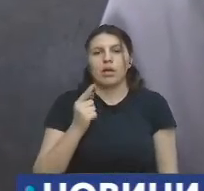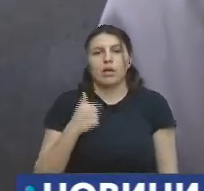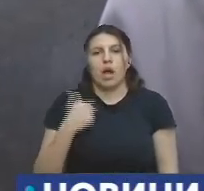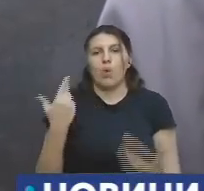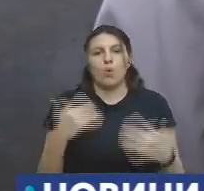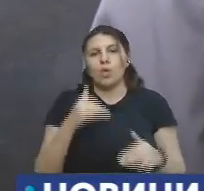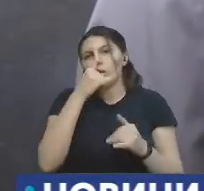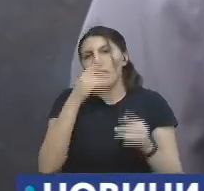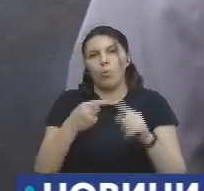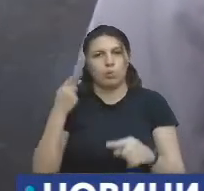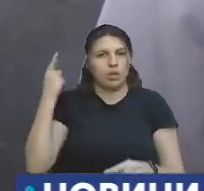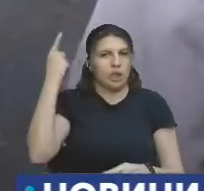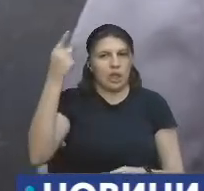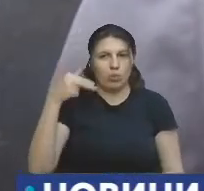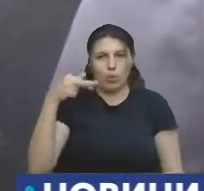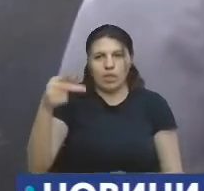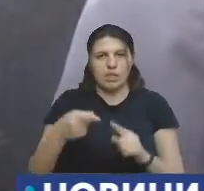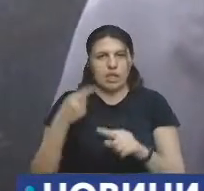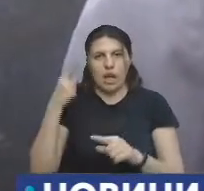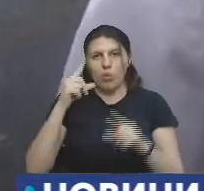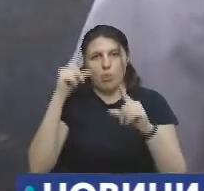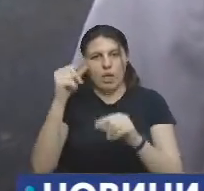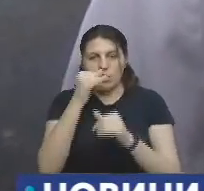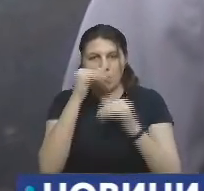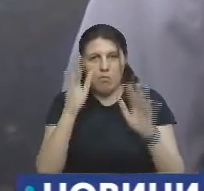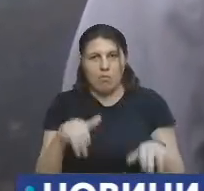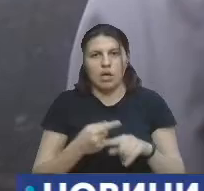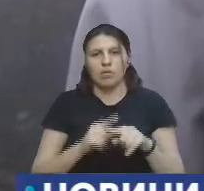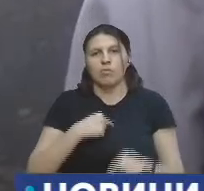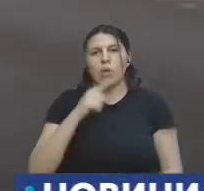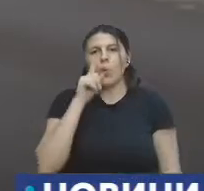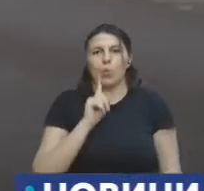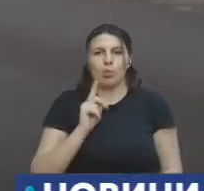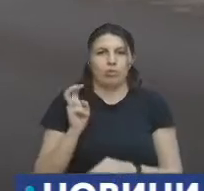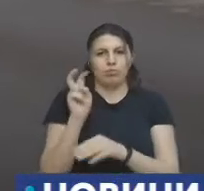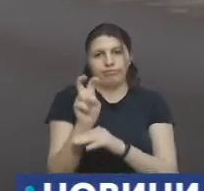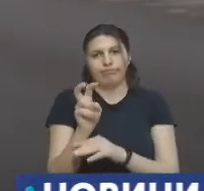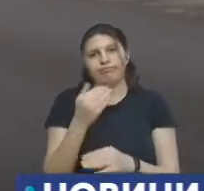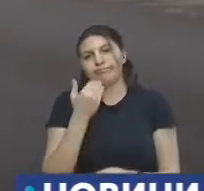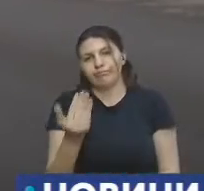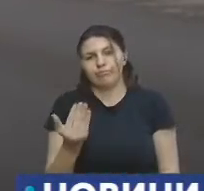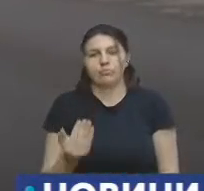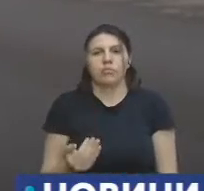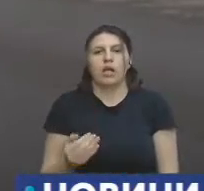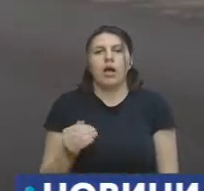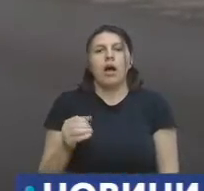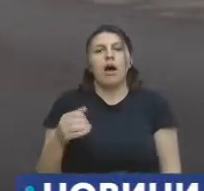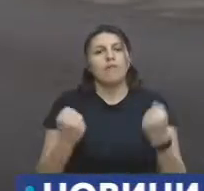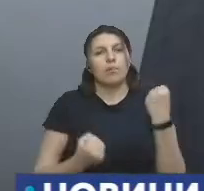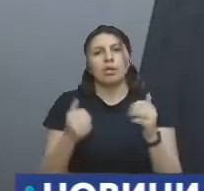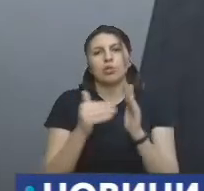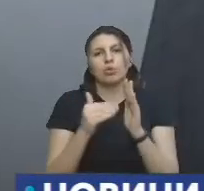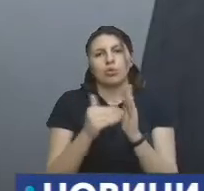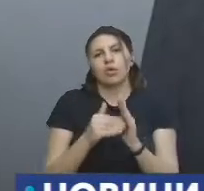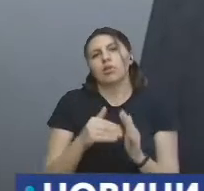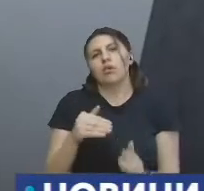далеко ходить и далеко ездить. Поэтому мне удобнее сюда прийти. Автомобіль-трансформер коштує 4 мільйони